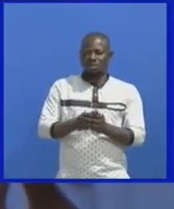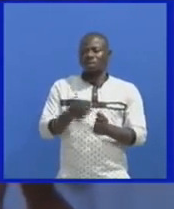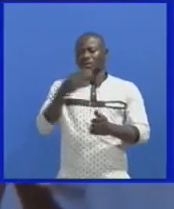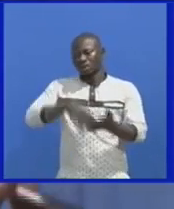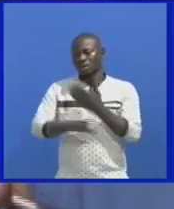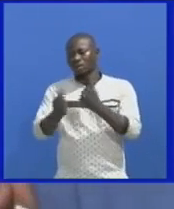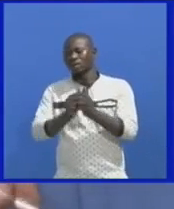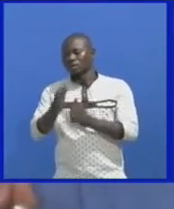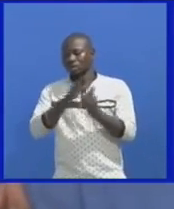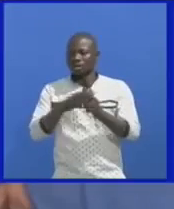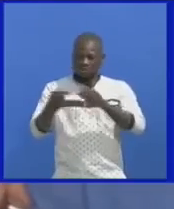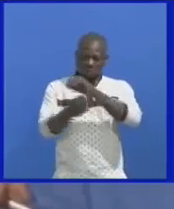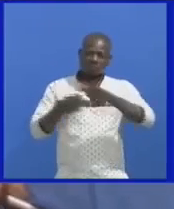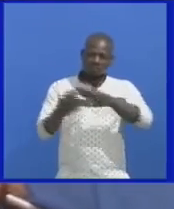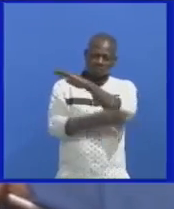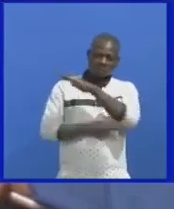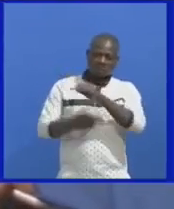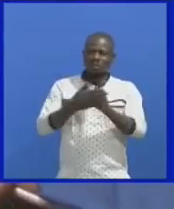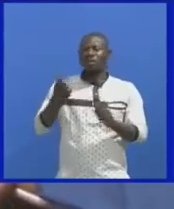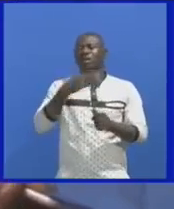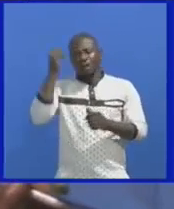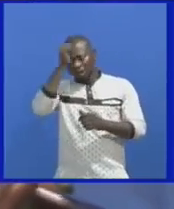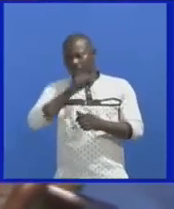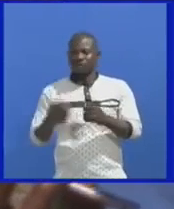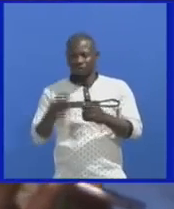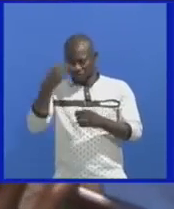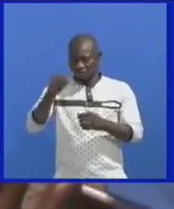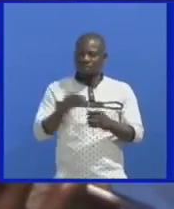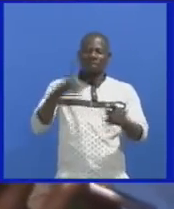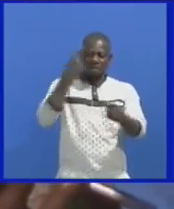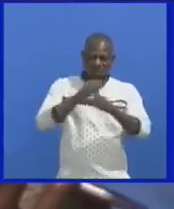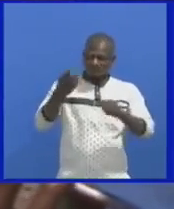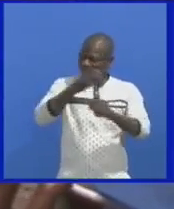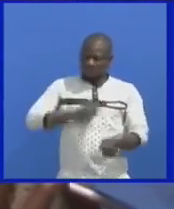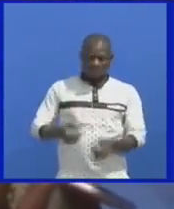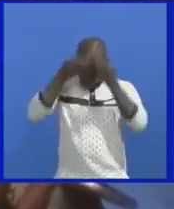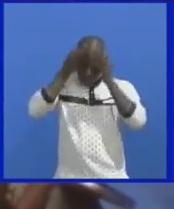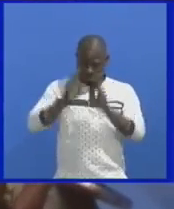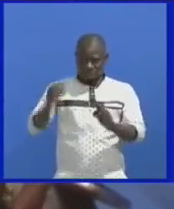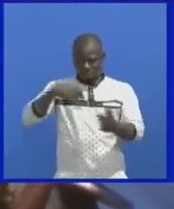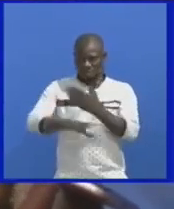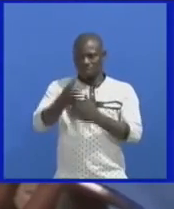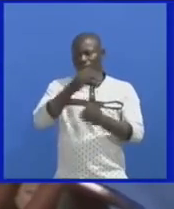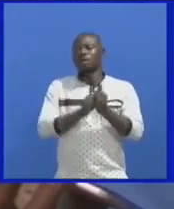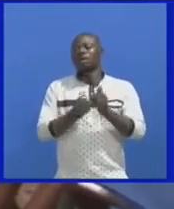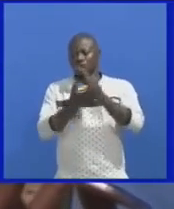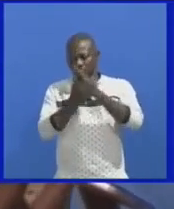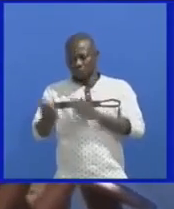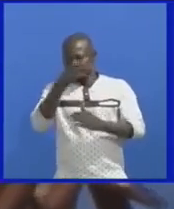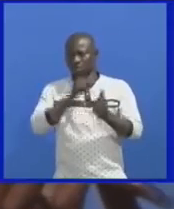pays d'intervention en Afrique de l'Ouest, est très engagée dans le secteur de l'éducation de base et de l'éducation non formelle et de